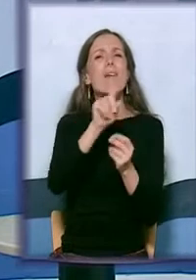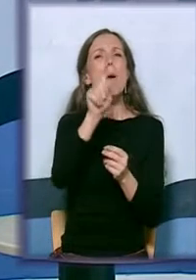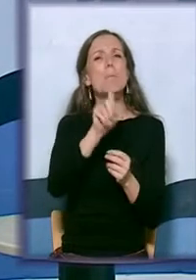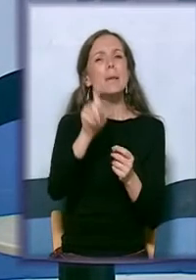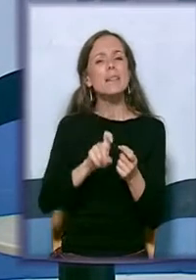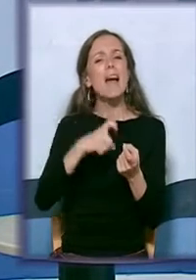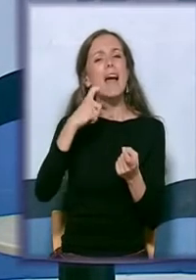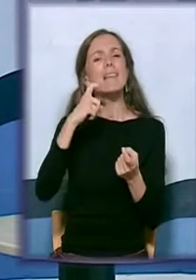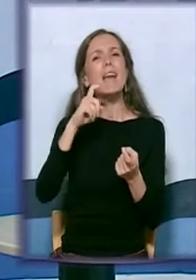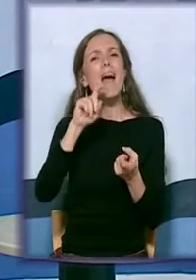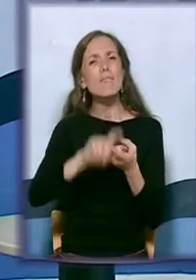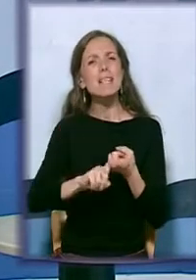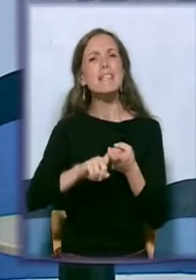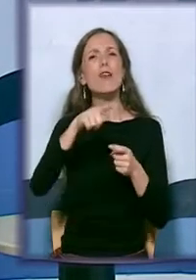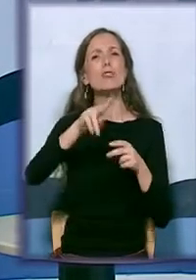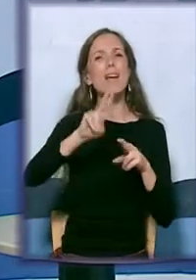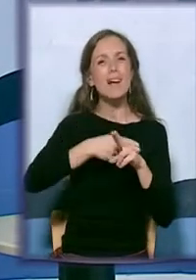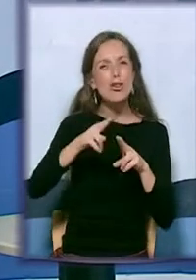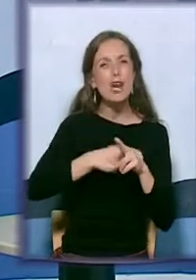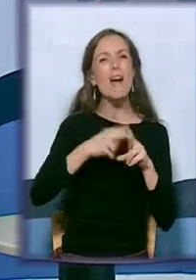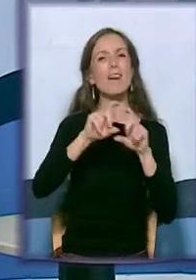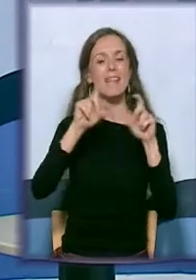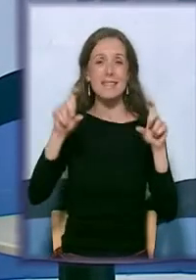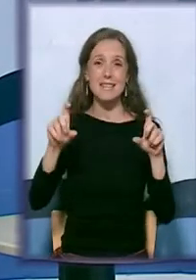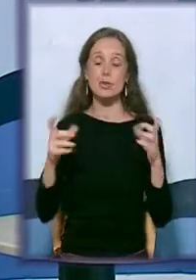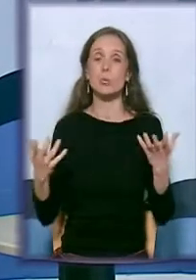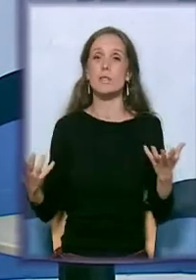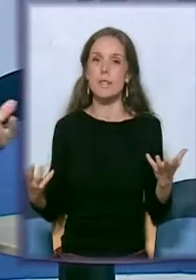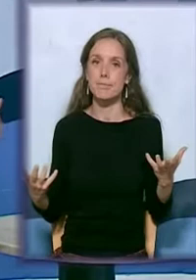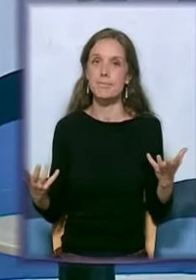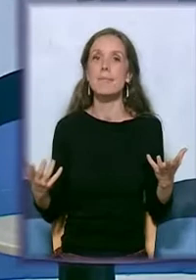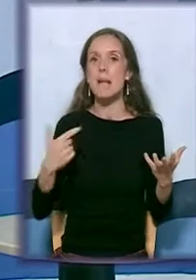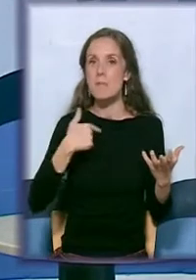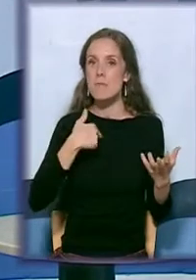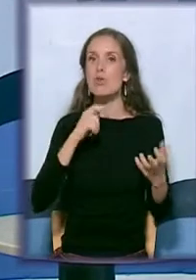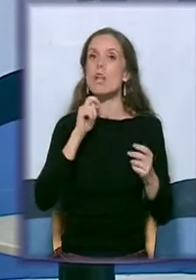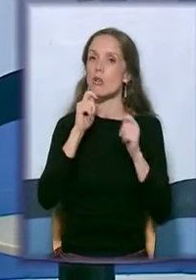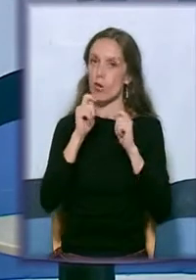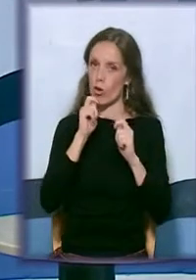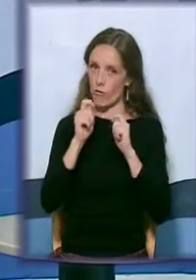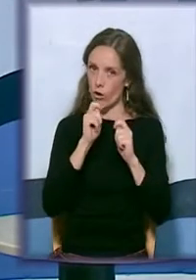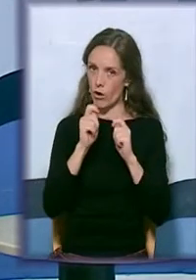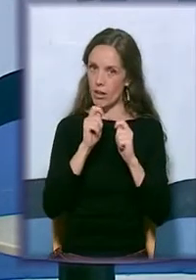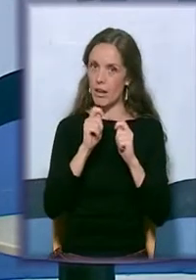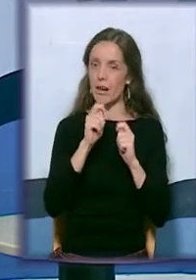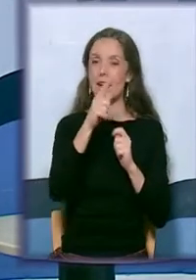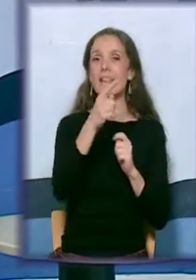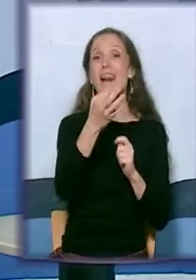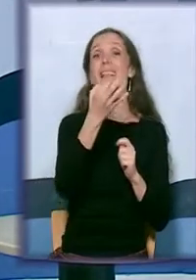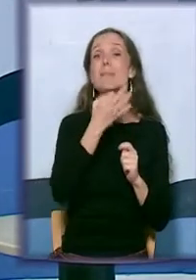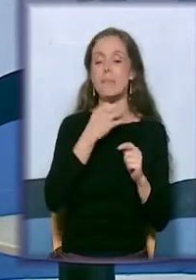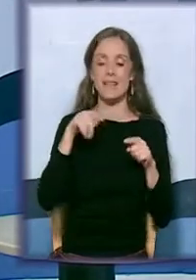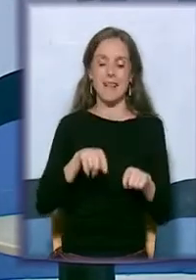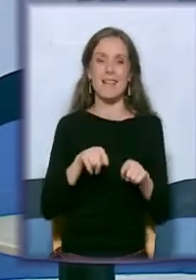jesu upućene za rešavanje institucije i svega, se nekako dogovorili da nas pitate za službe u Beogradu, jer mi